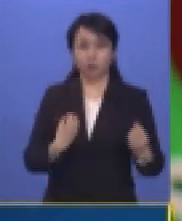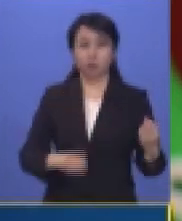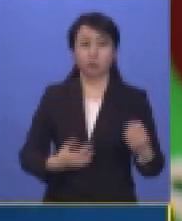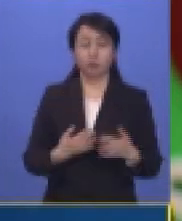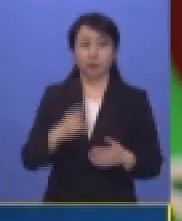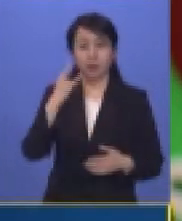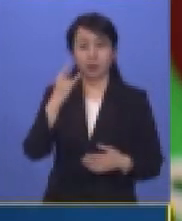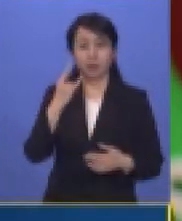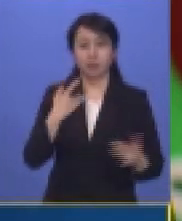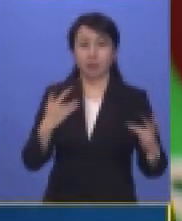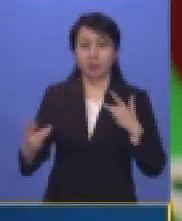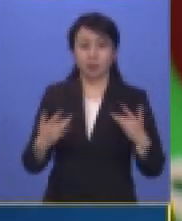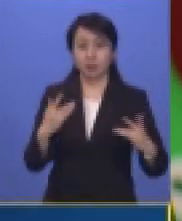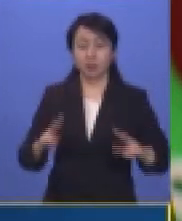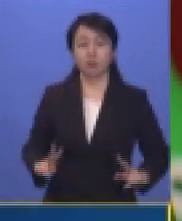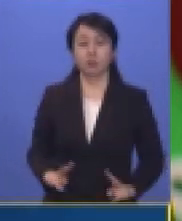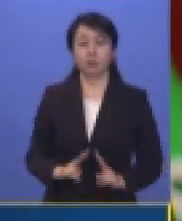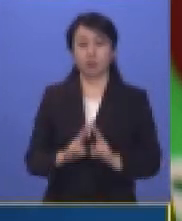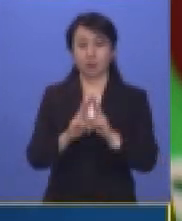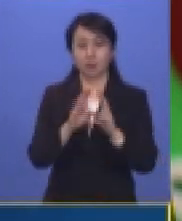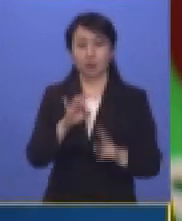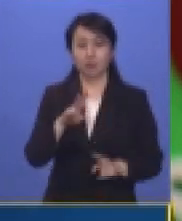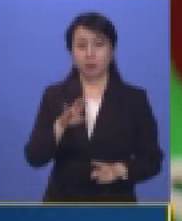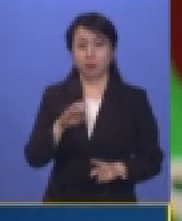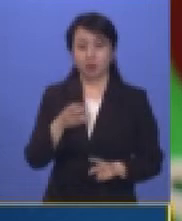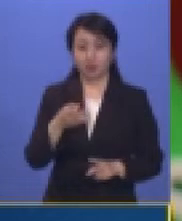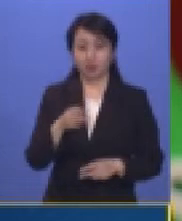с казах-концерта, с нашей столицы. Это Ерлан Расхали и